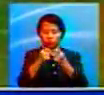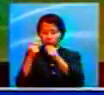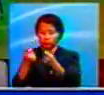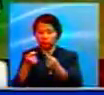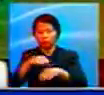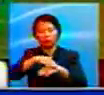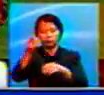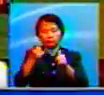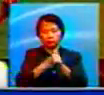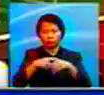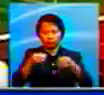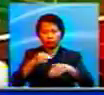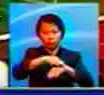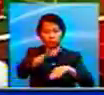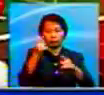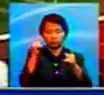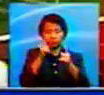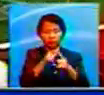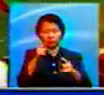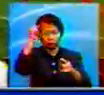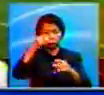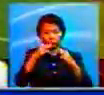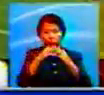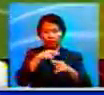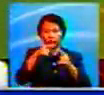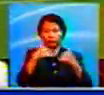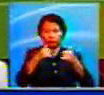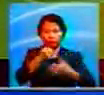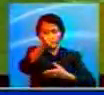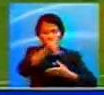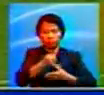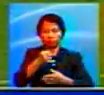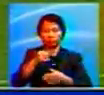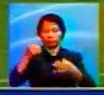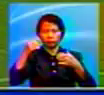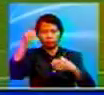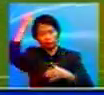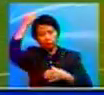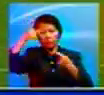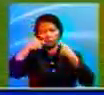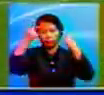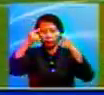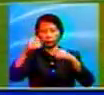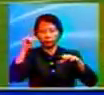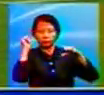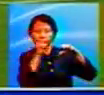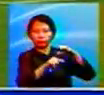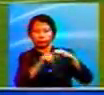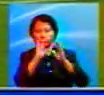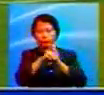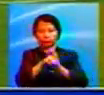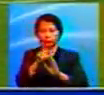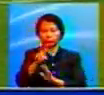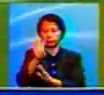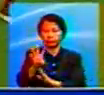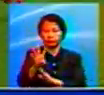bagaimanapun terlebih dahulu memberi kelebihan kepada tuan rumah apabila pemain import The Red Giants Steve berjaya membuka jaringan minit